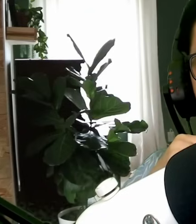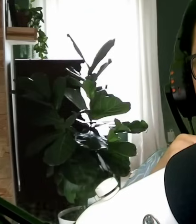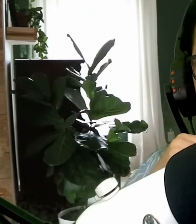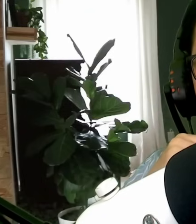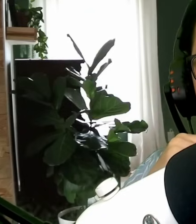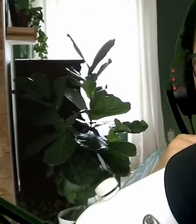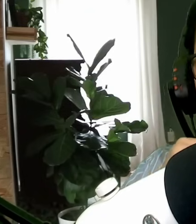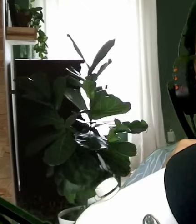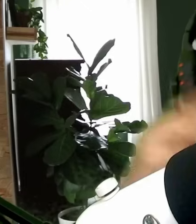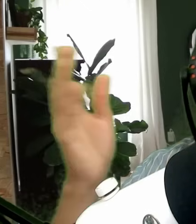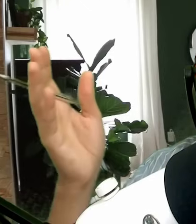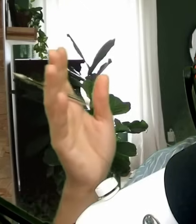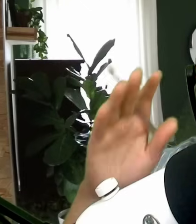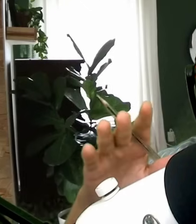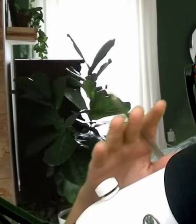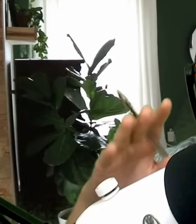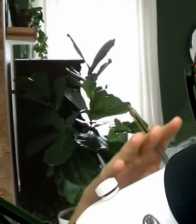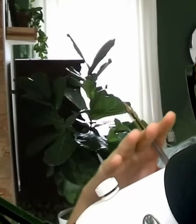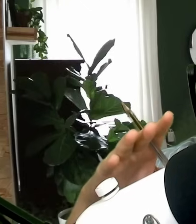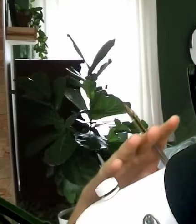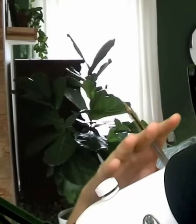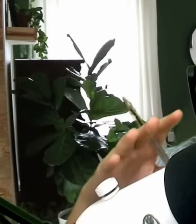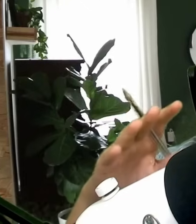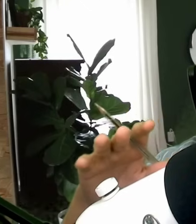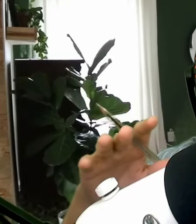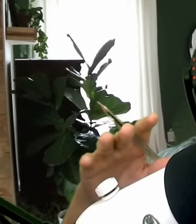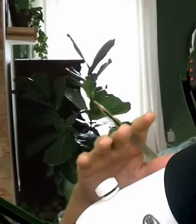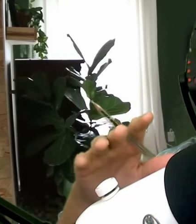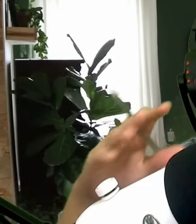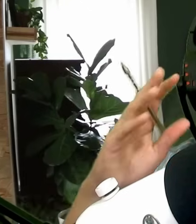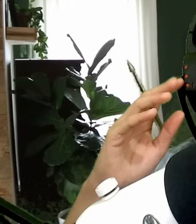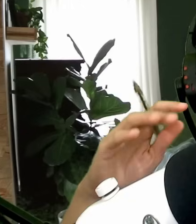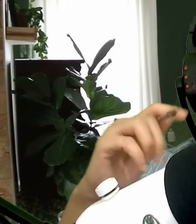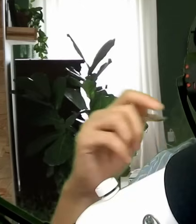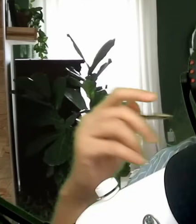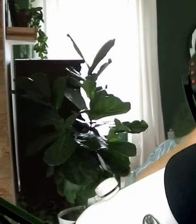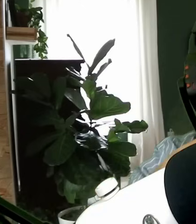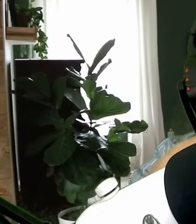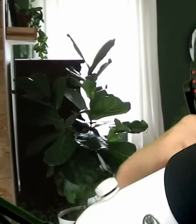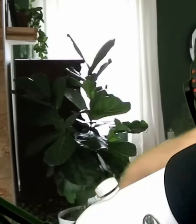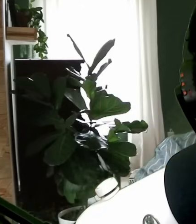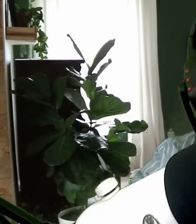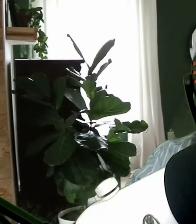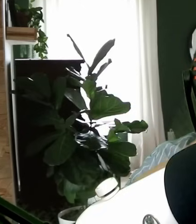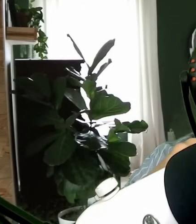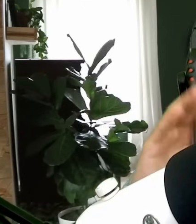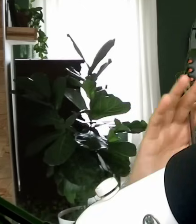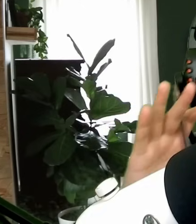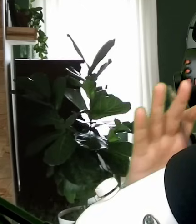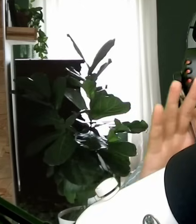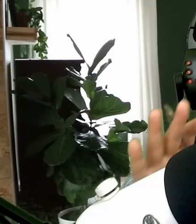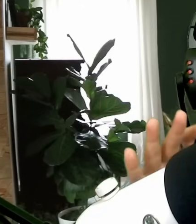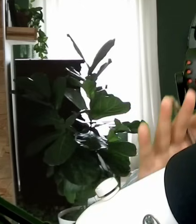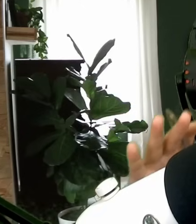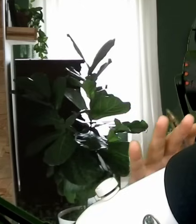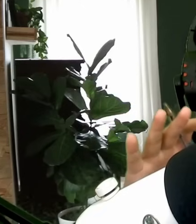niyo dito mga kayuti? Did you like this episode? At syempre, gusto ko pong malaman kung ano pong nasa isip po ninyo, ano pong inyong komento. Please type it below mga kayuti. Lahat po